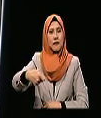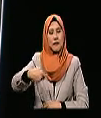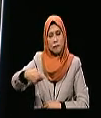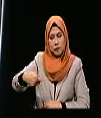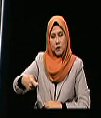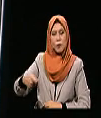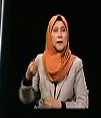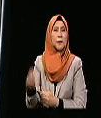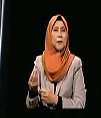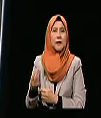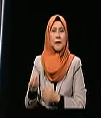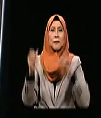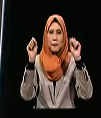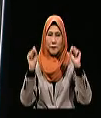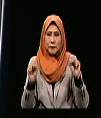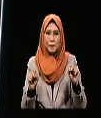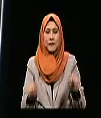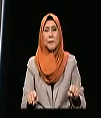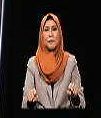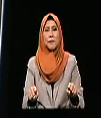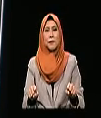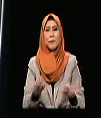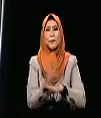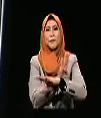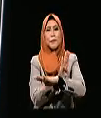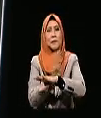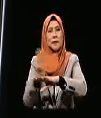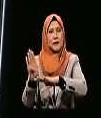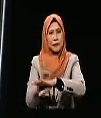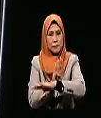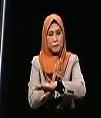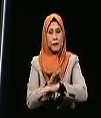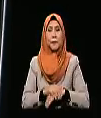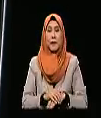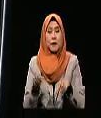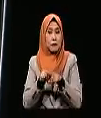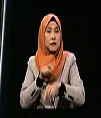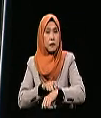dengan cukup rendah untuk membolehkan mereka berniaga.